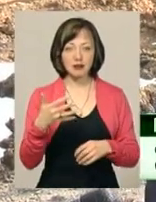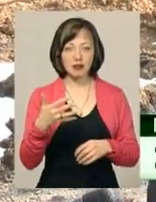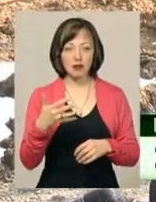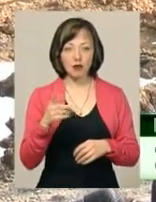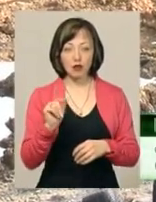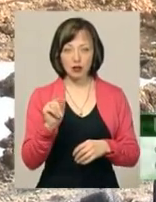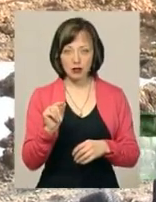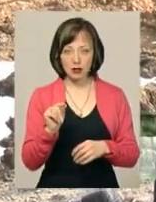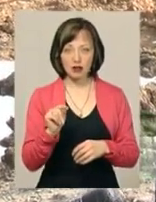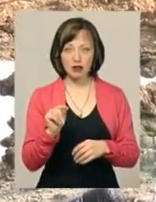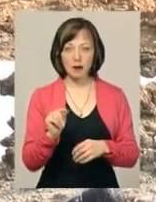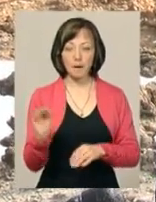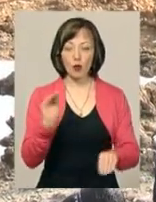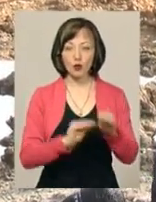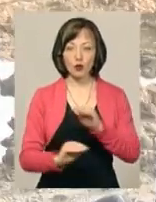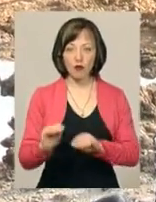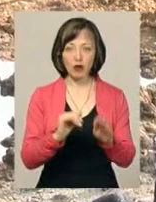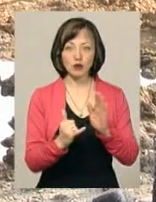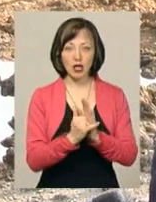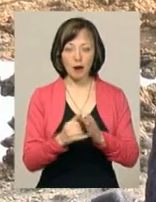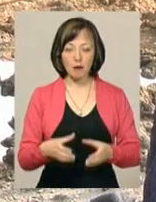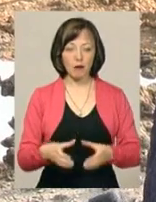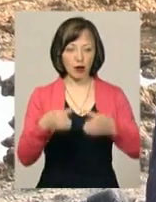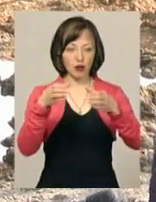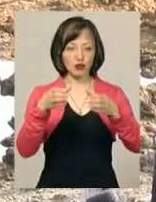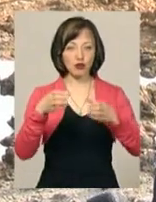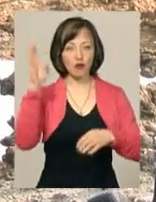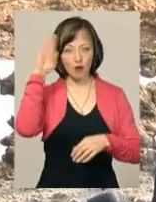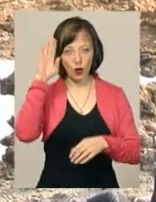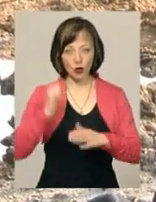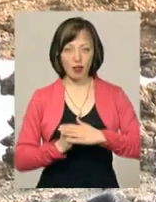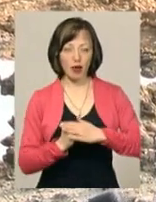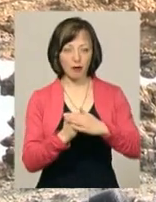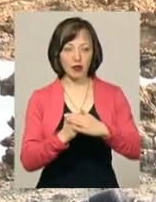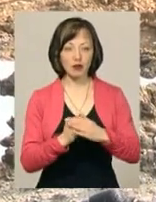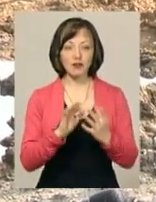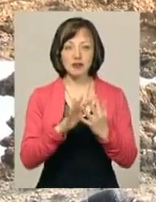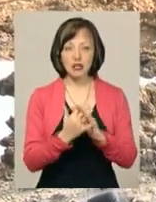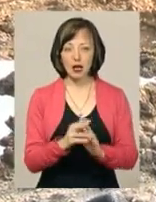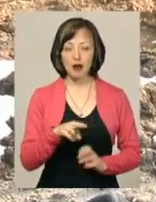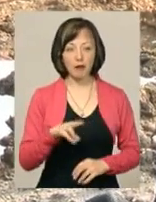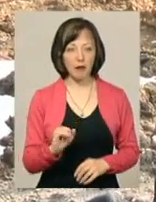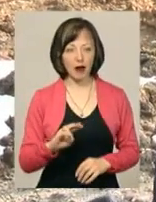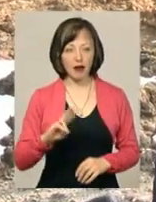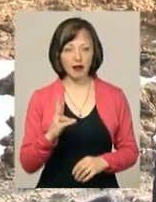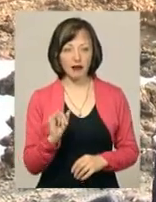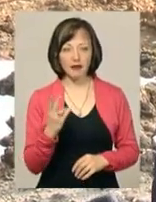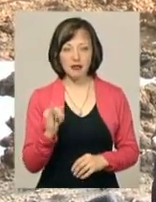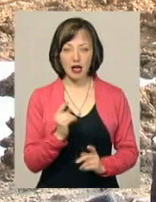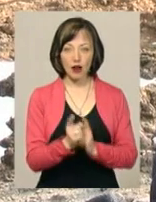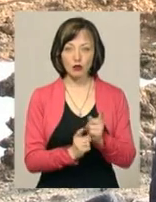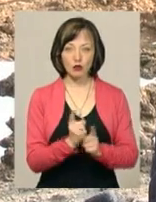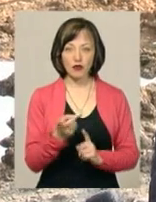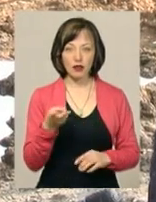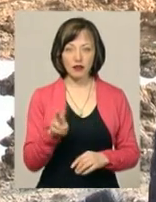переїхати монтувати і ставити башню водонапірну. По селі Панківцях реконстрували